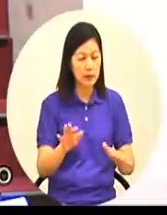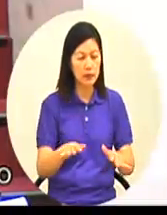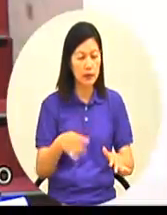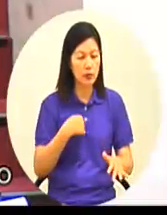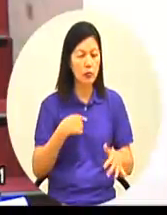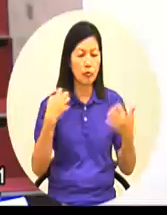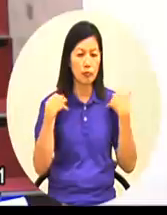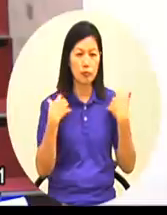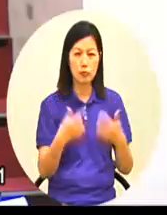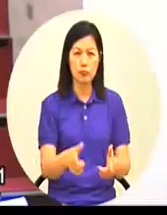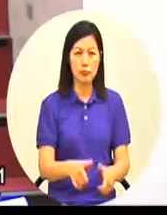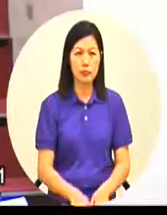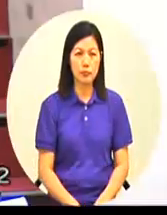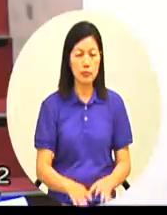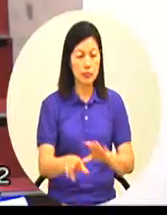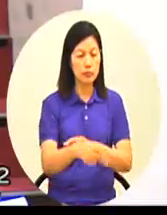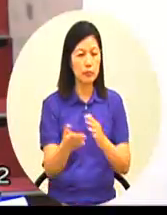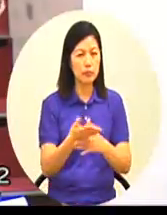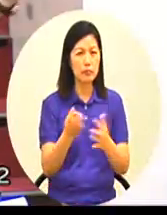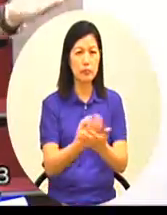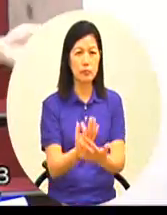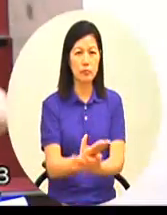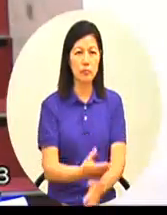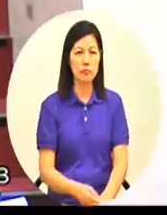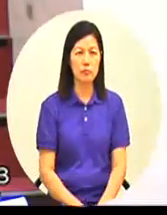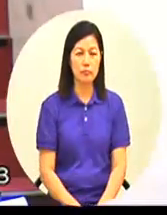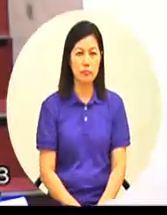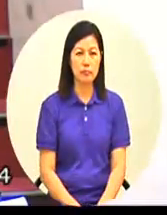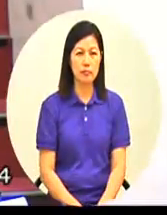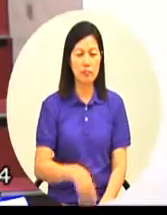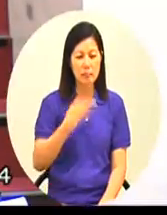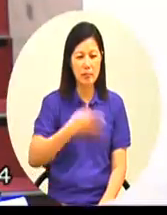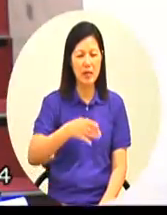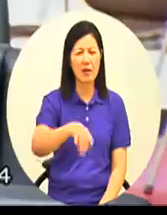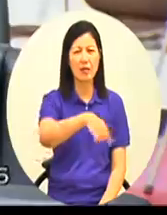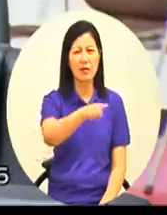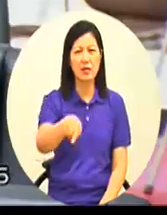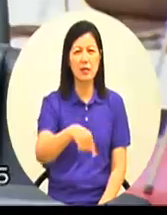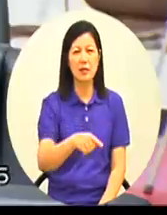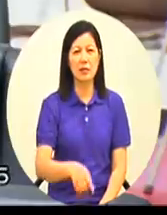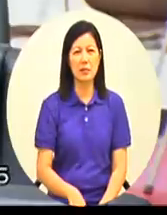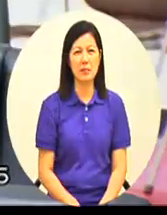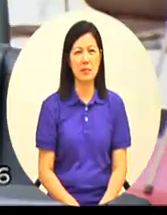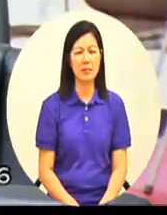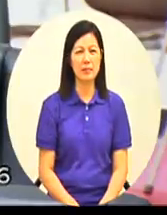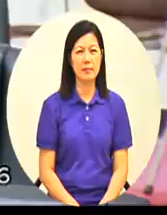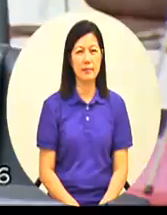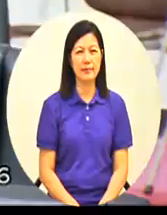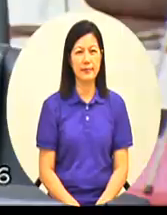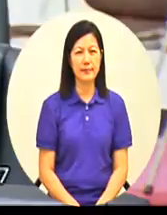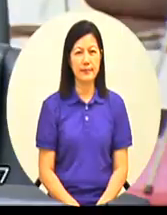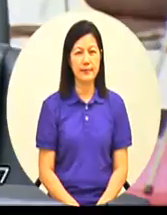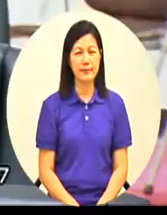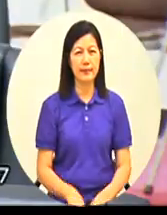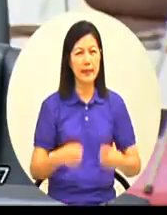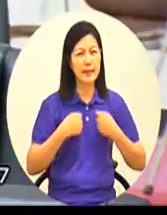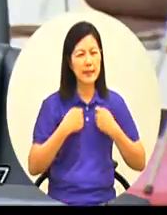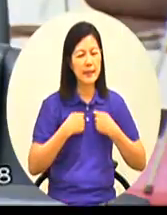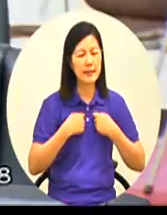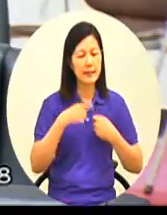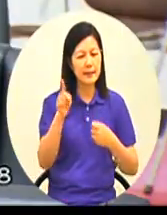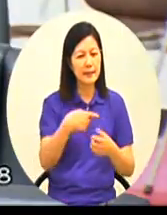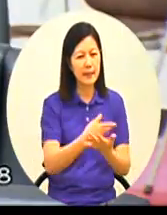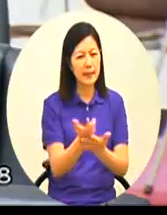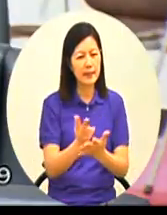在空间将来都不够用 啊， 起码现在长辈要一个迄个要练习一挂迄种才艺班都